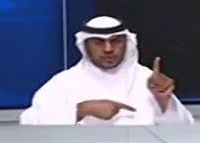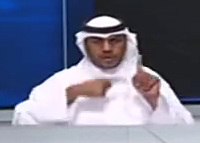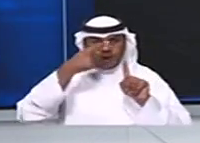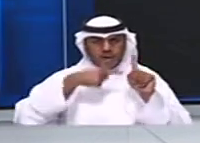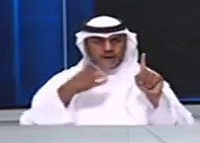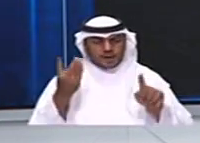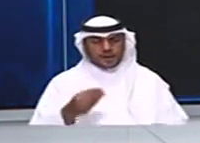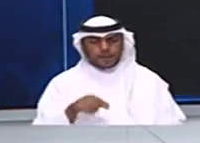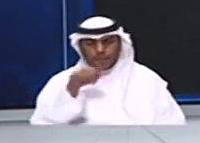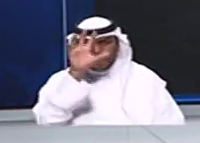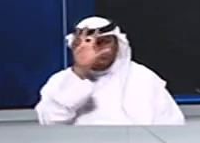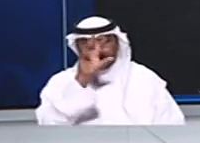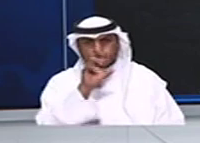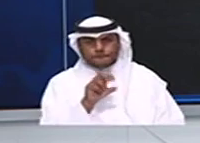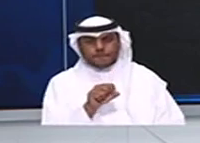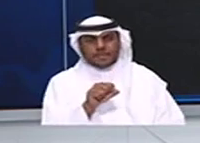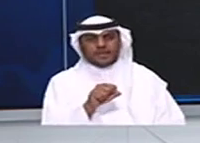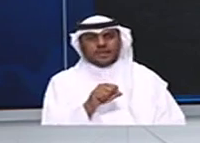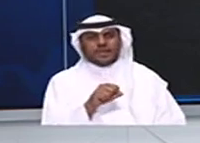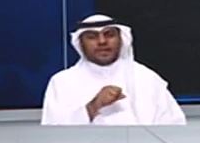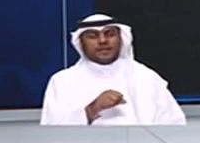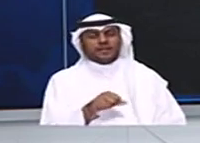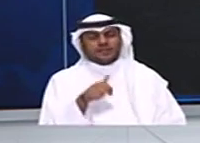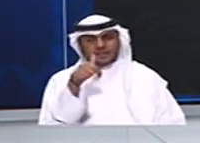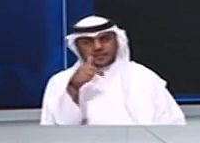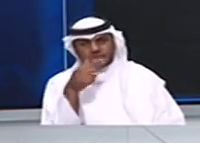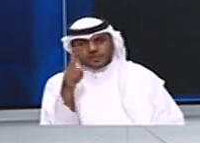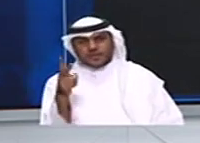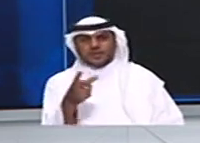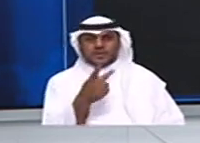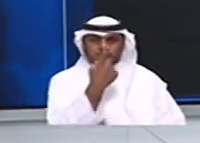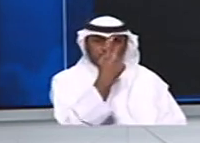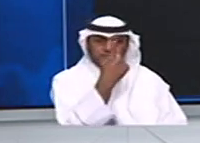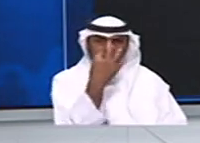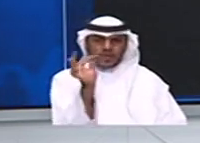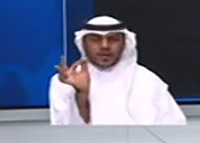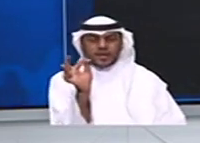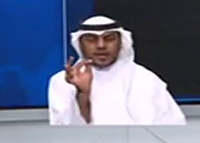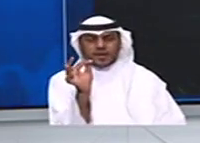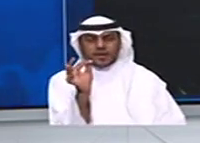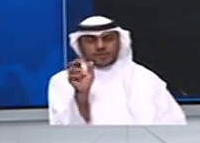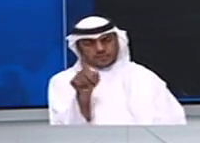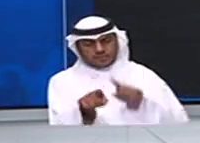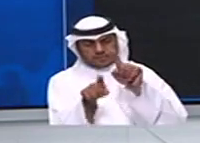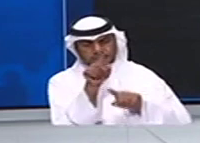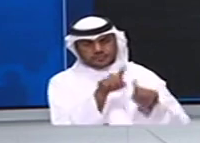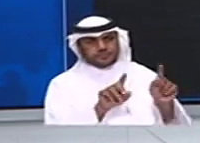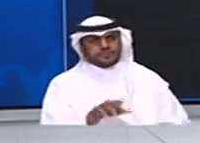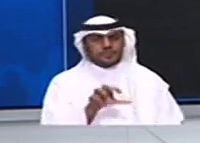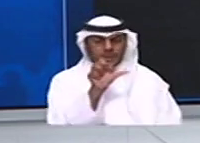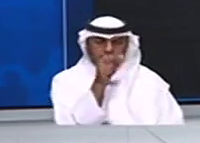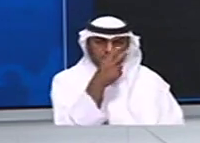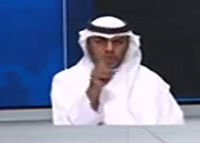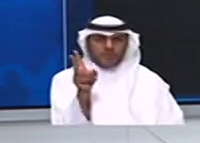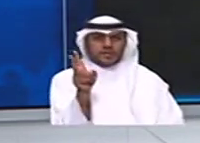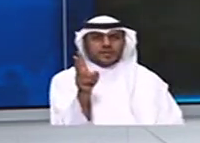في منتصف الليل على المناطق الساحلية ما بين 29 إلى 31 درجة مئوية. بالنسبة للمناطق الغربية السالمة والشقاية 29 درجة